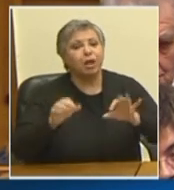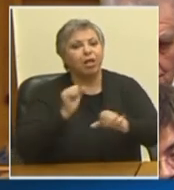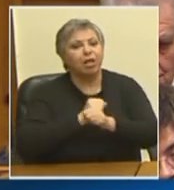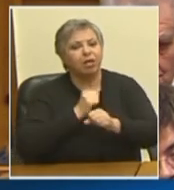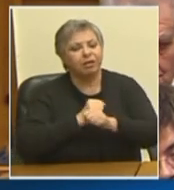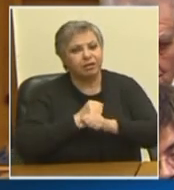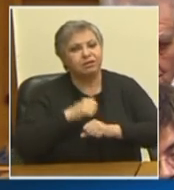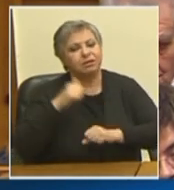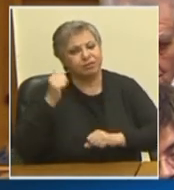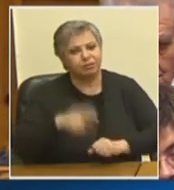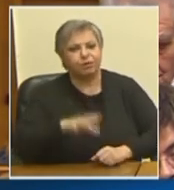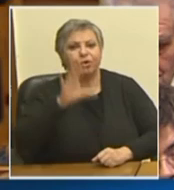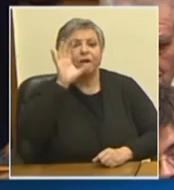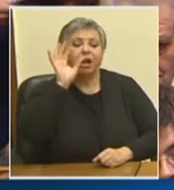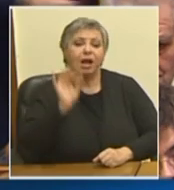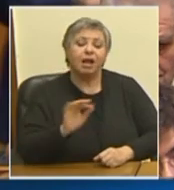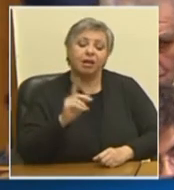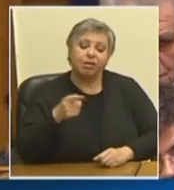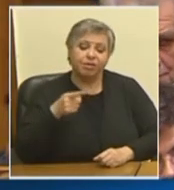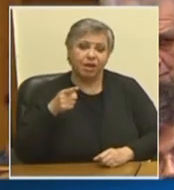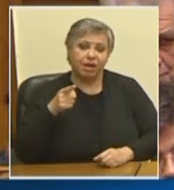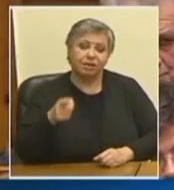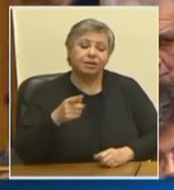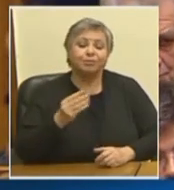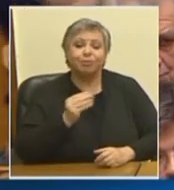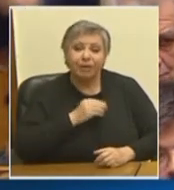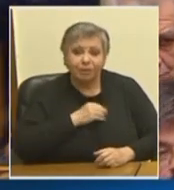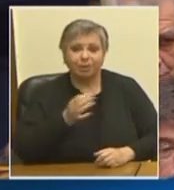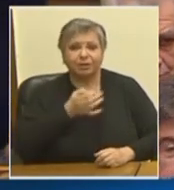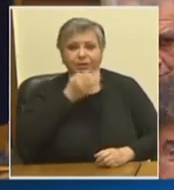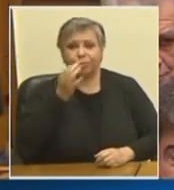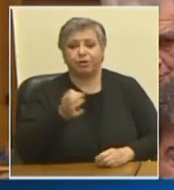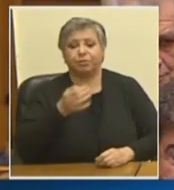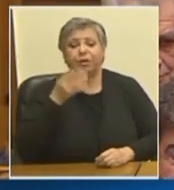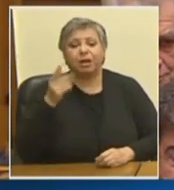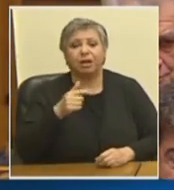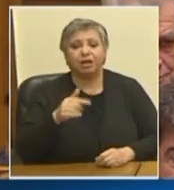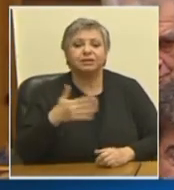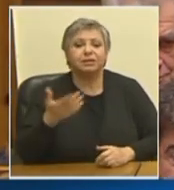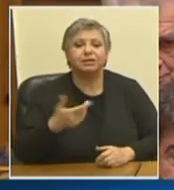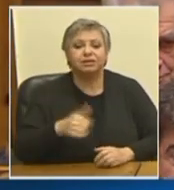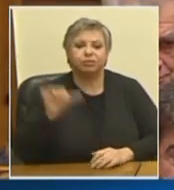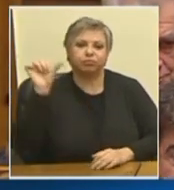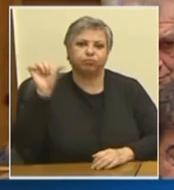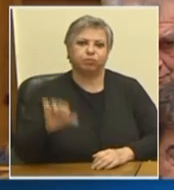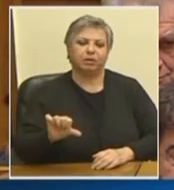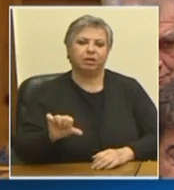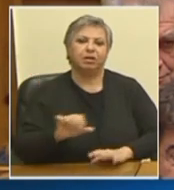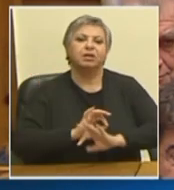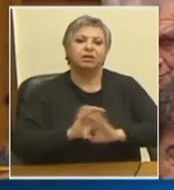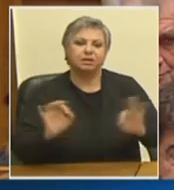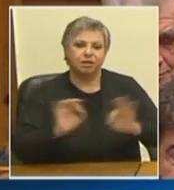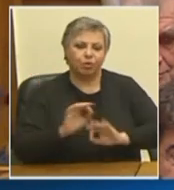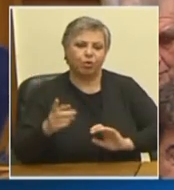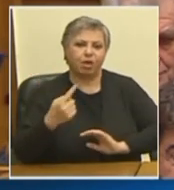Είναι μια στρατηγική η οποία, κυρία γεννηματά, θα σας οδηγήσει, λυπάμαι, θα το πω, στη δική σας στρατηγική ήττα. Αλλά